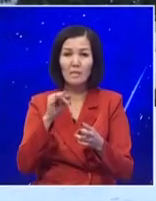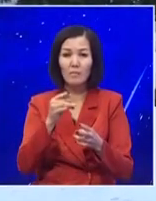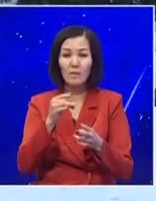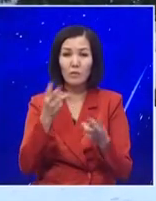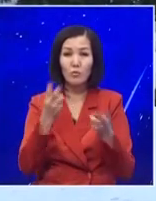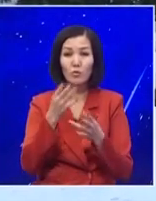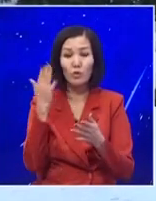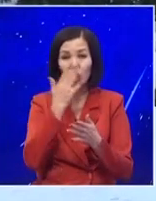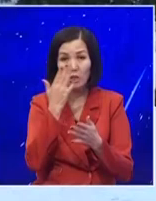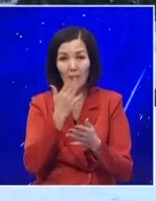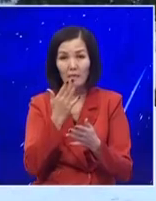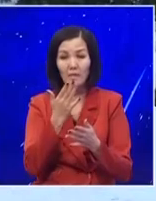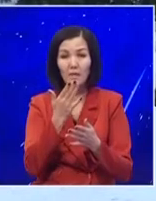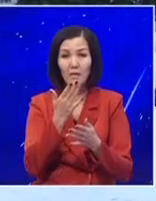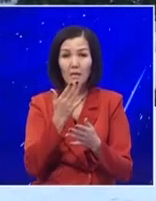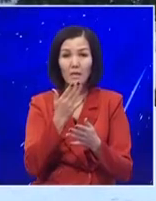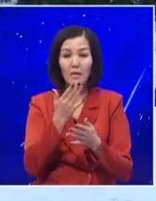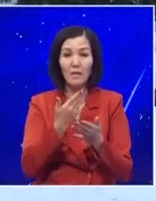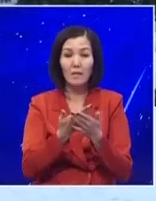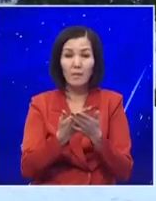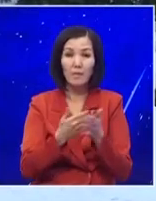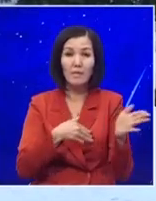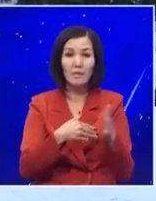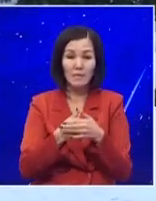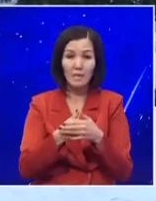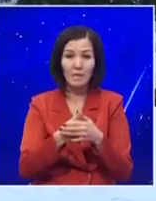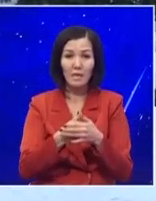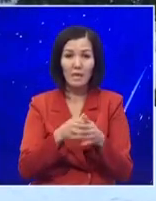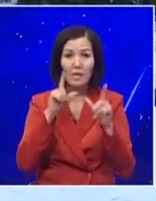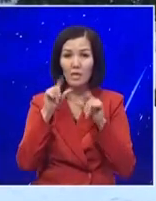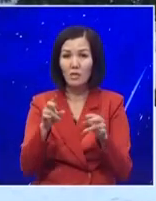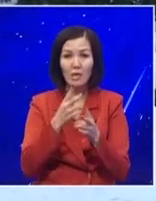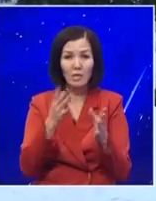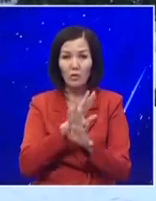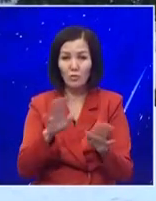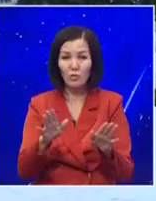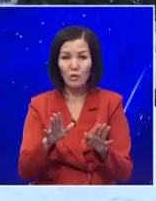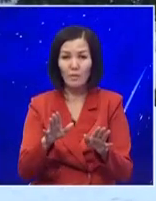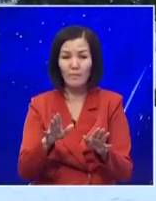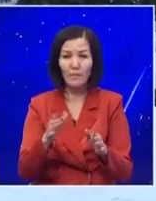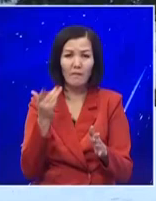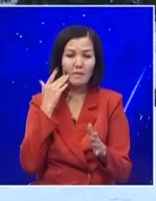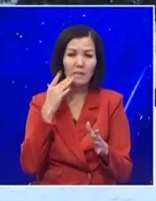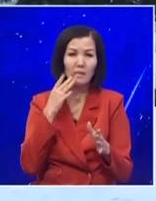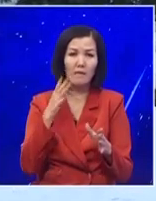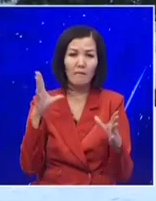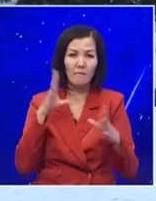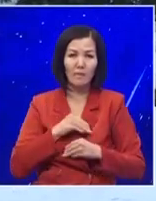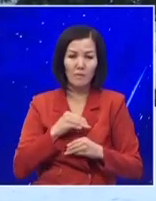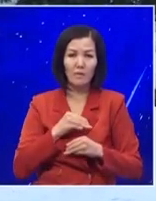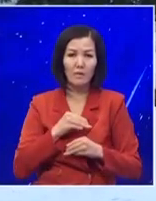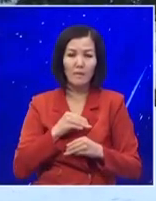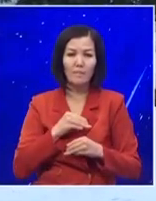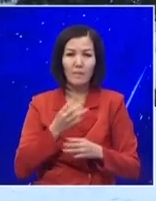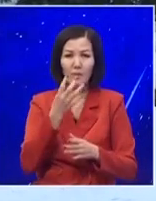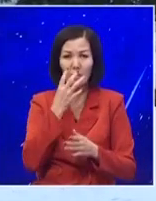СМС-рассылки, следить за метеообстановкой, погодными условиями, иметь себе, при себе в машине это цепи, паяльные